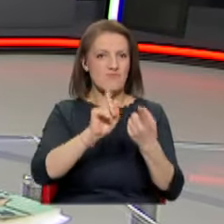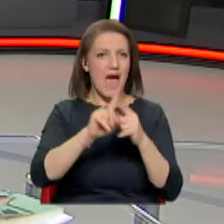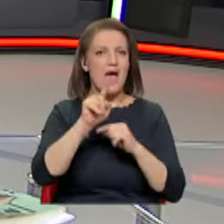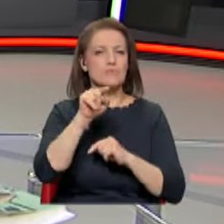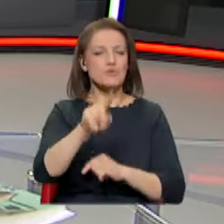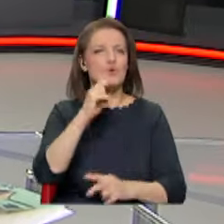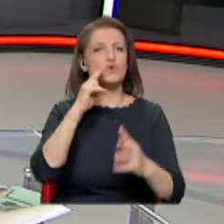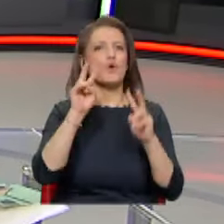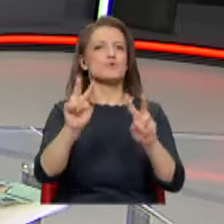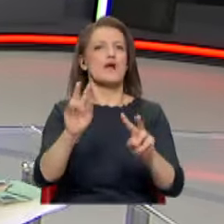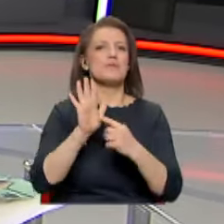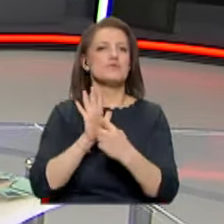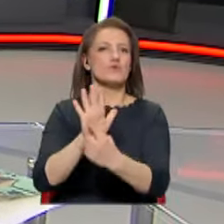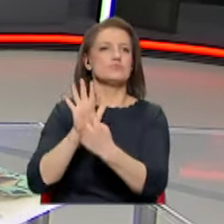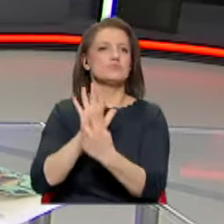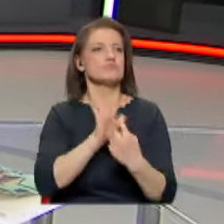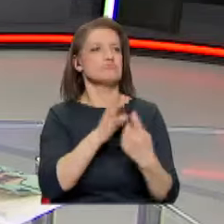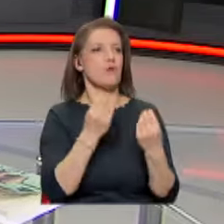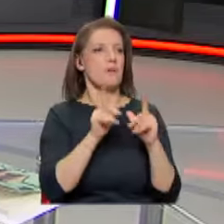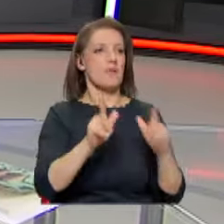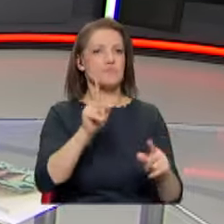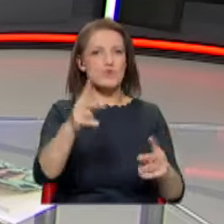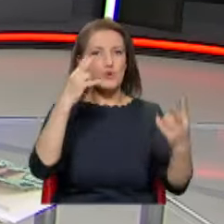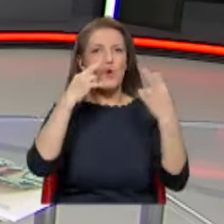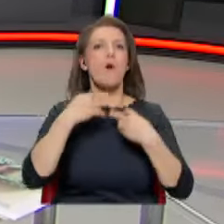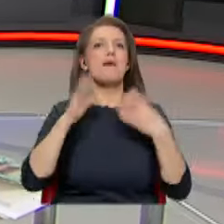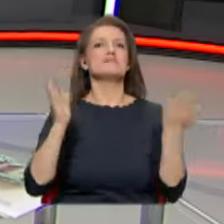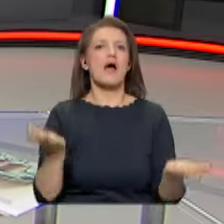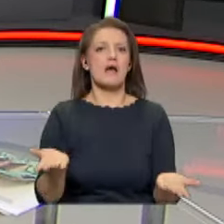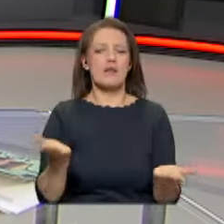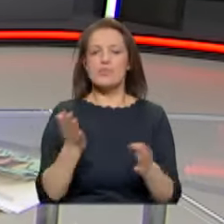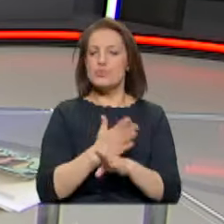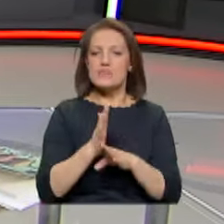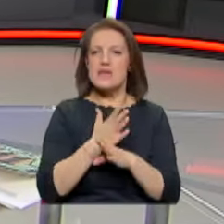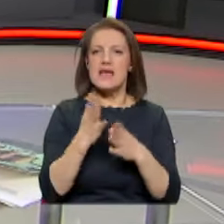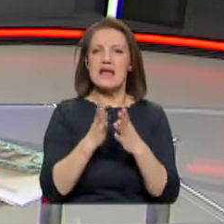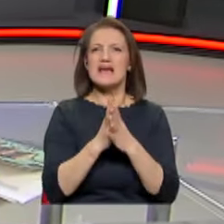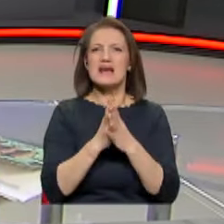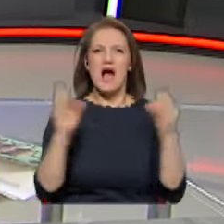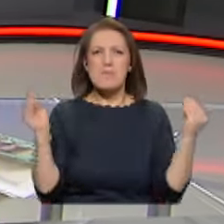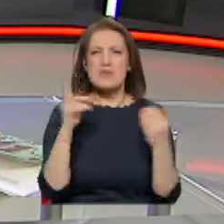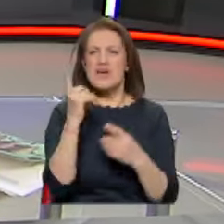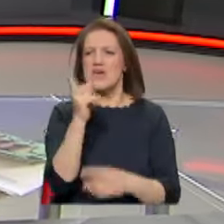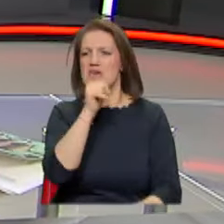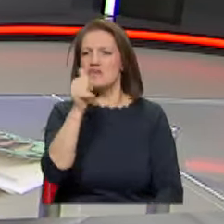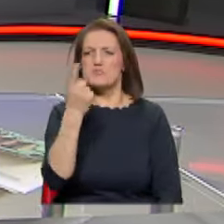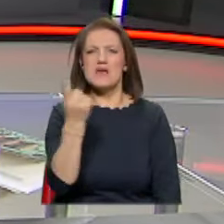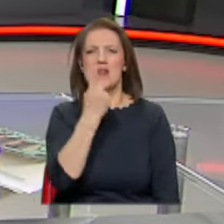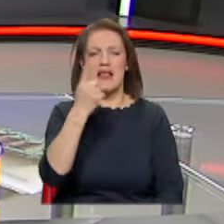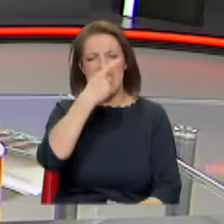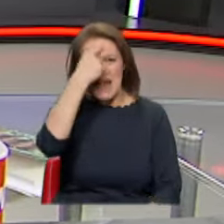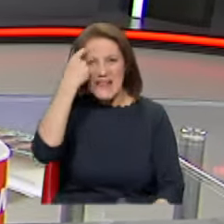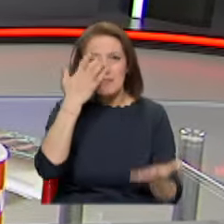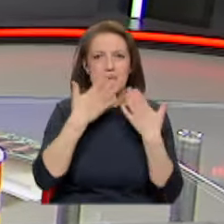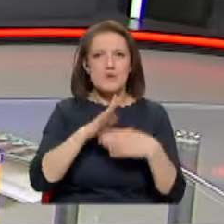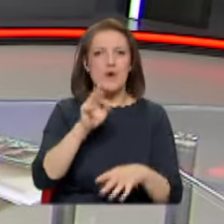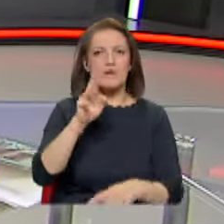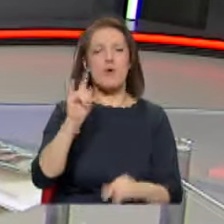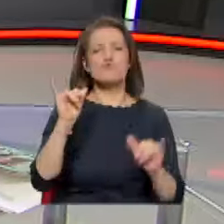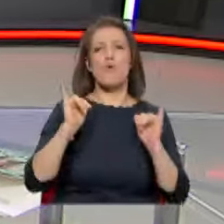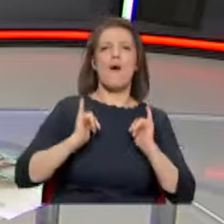bunu göstermeniz lazım. Bunu görmüyorlar çünkü kaybedeceklerine dair hiçbir ihtimal vermiyorlar.